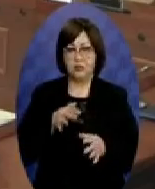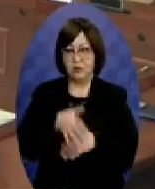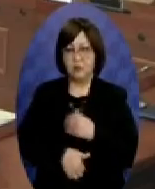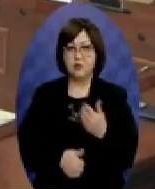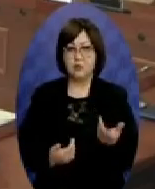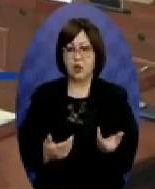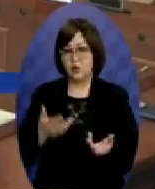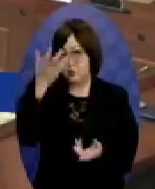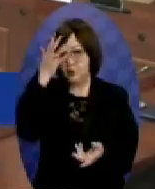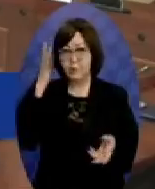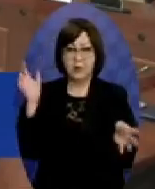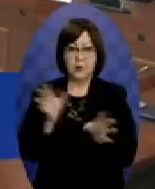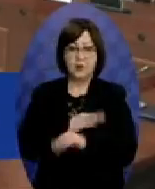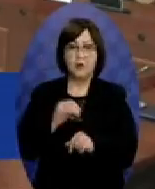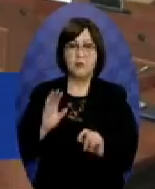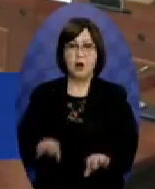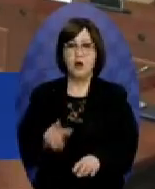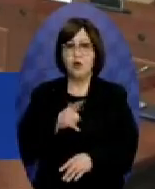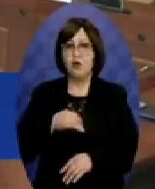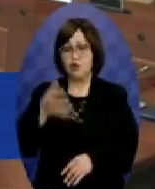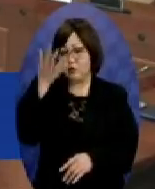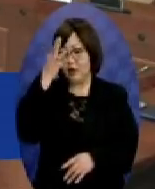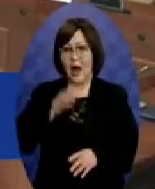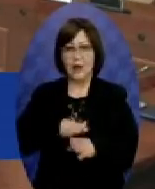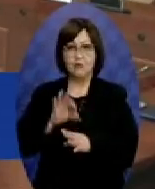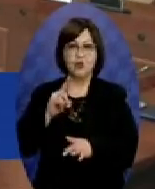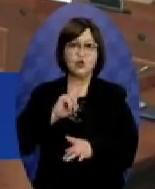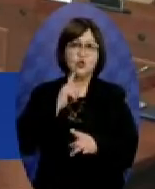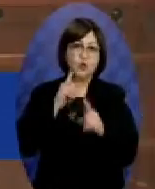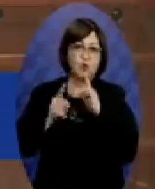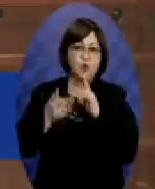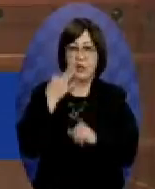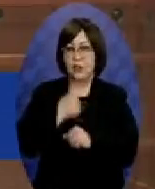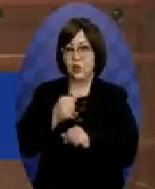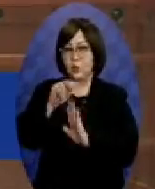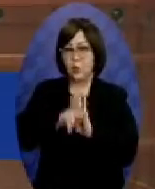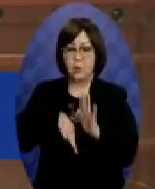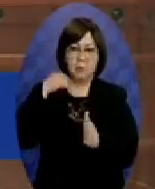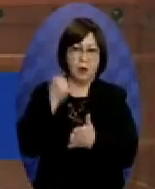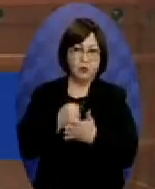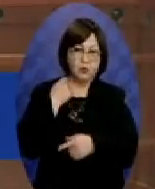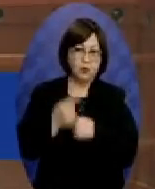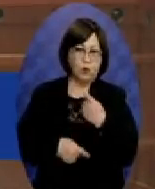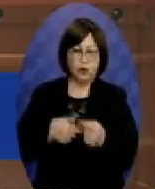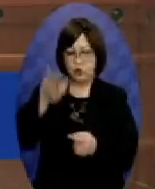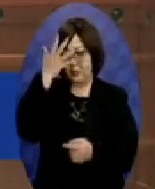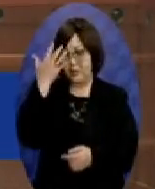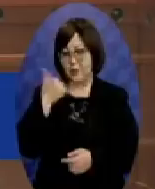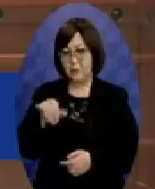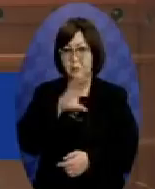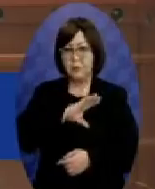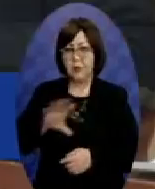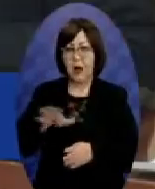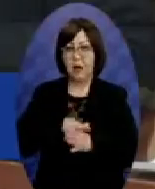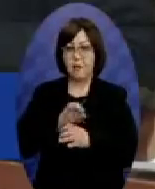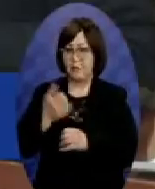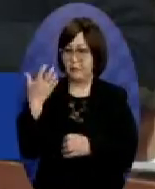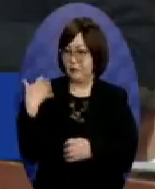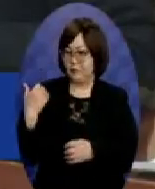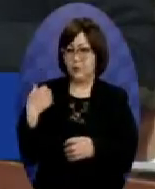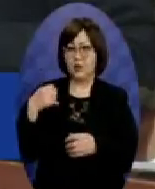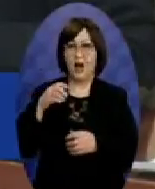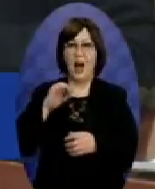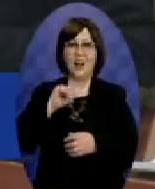Төрийн байгуулалтын байнгын орооны хуралдаанаар төрийн албаны зөвлөлийн үйл ажиллагааны дүрэн батлах тухай, төрийн зарим байгууллагын албан тушаалын ангилал зэрэглэлийг тогтоох